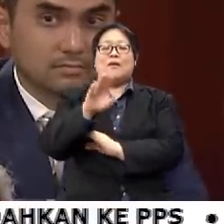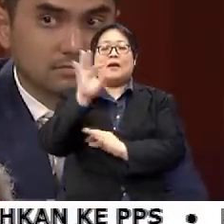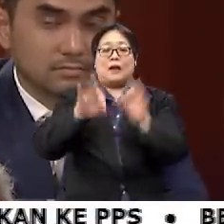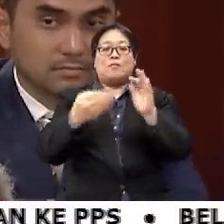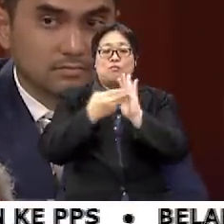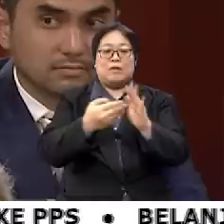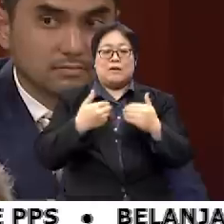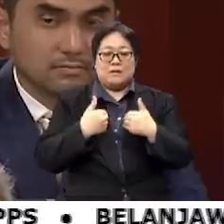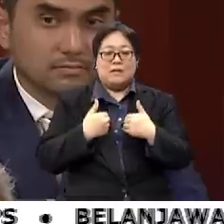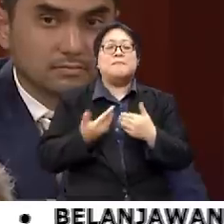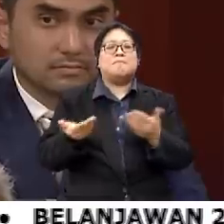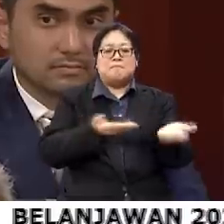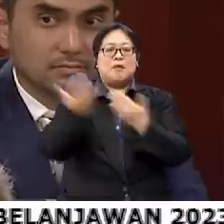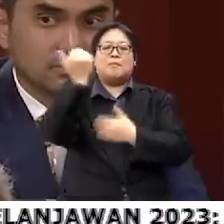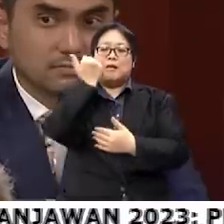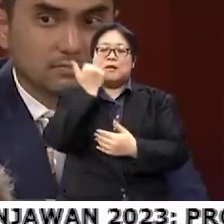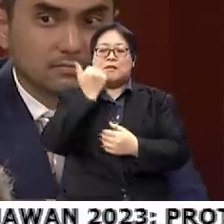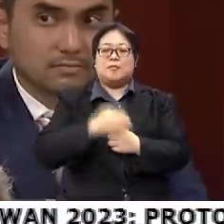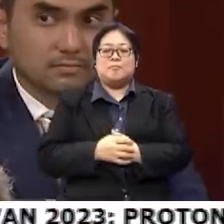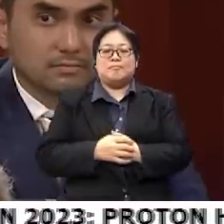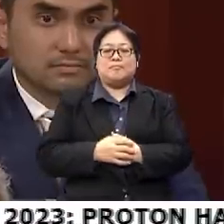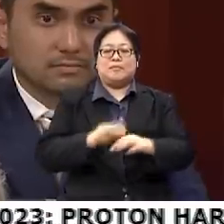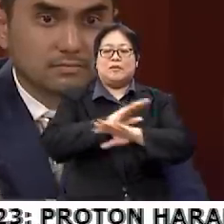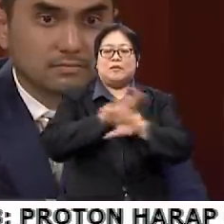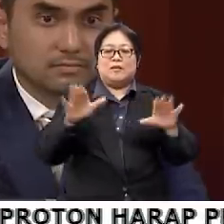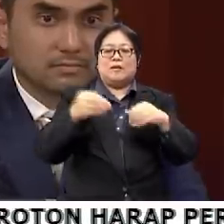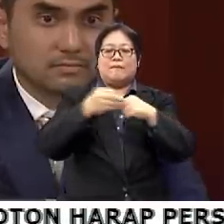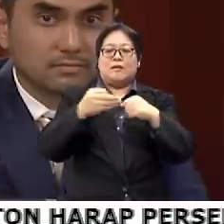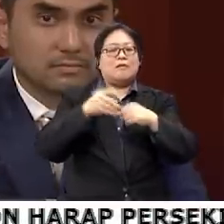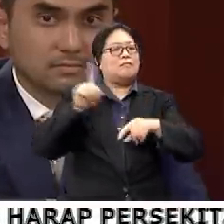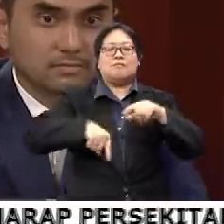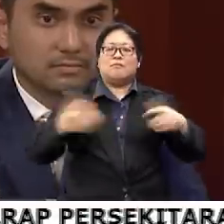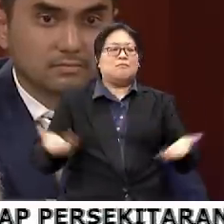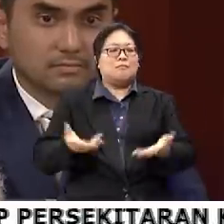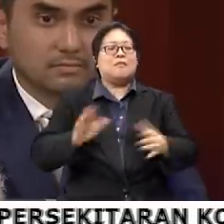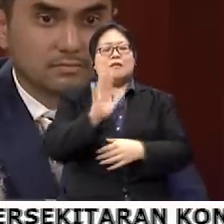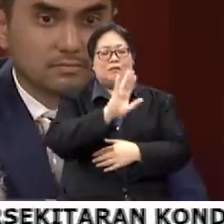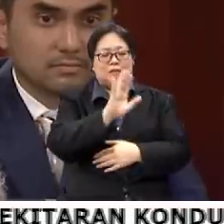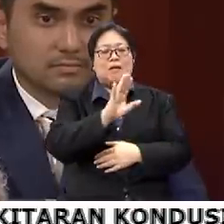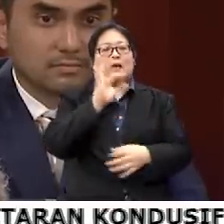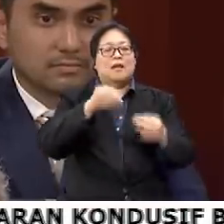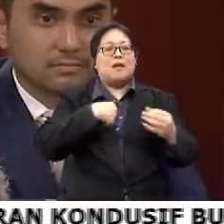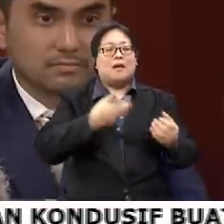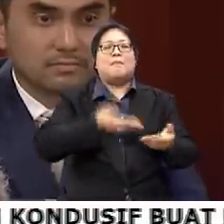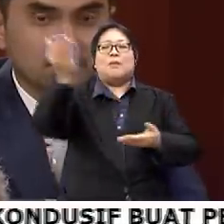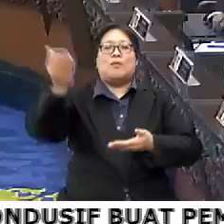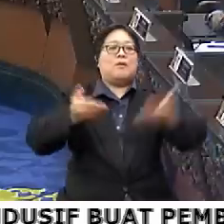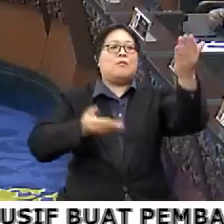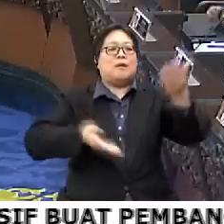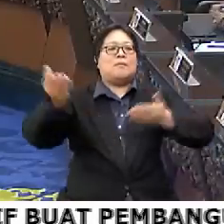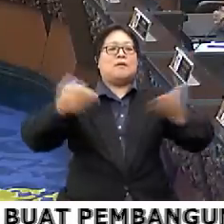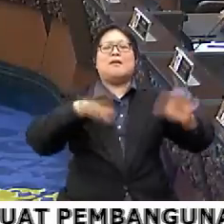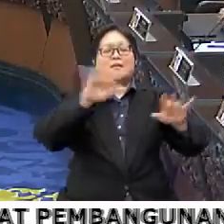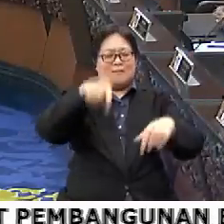dia buktikan, bawalah ke mahkamah. Jangan macam buat berfitnah di sini. Saya bukan seumpama itu nak heret sana, heret. Yalah, ini fitnah